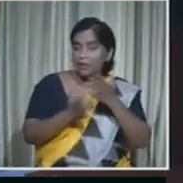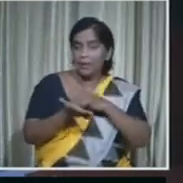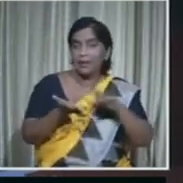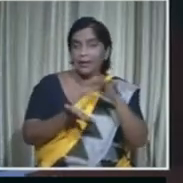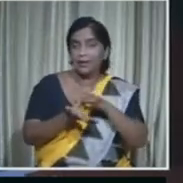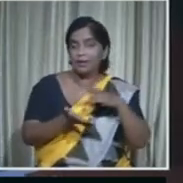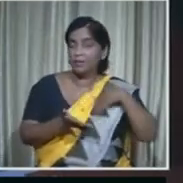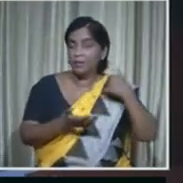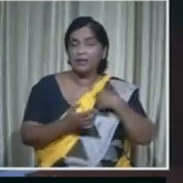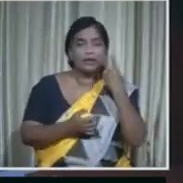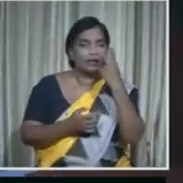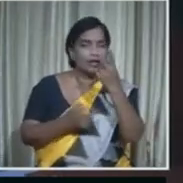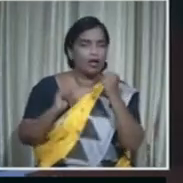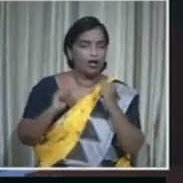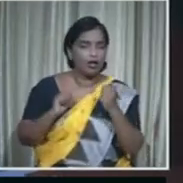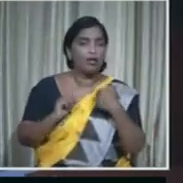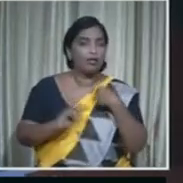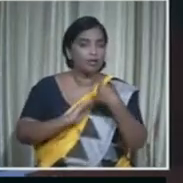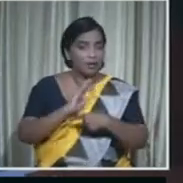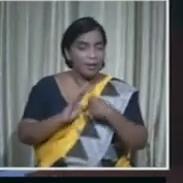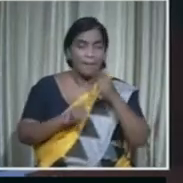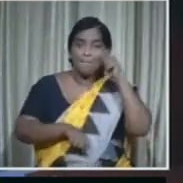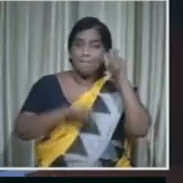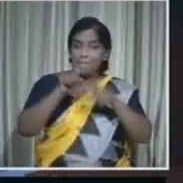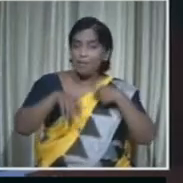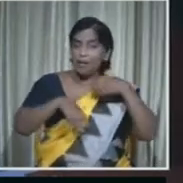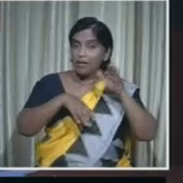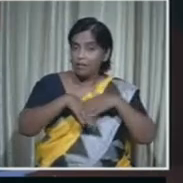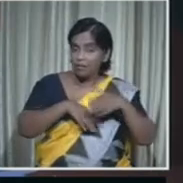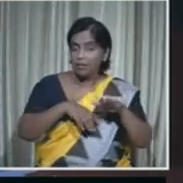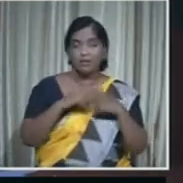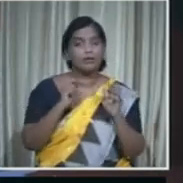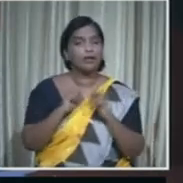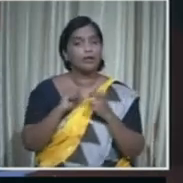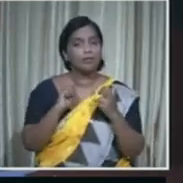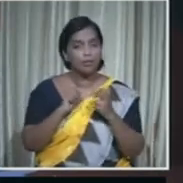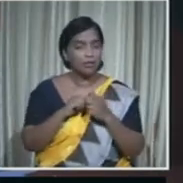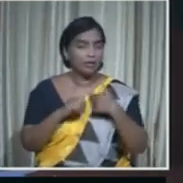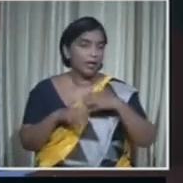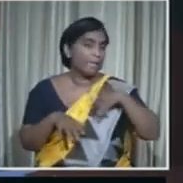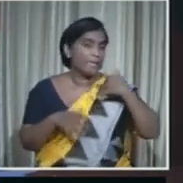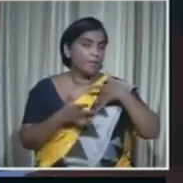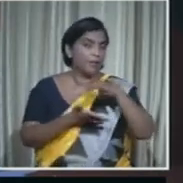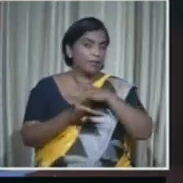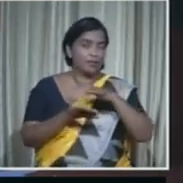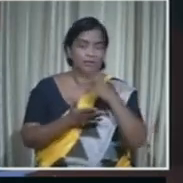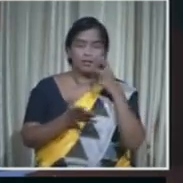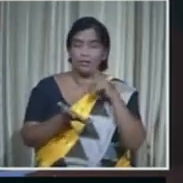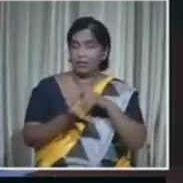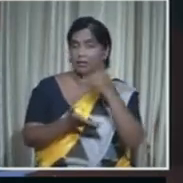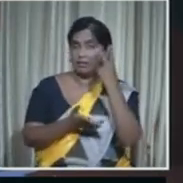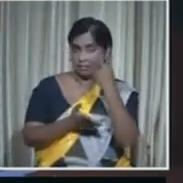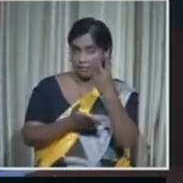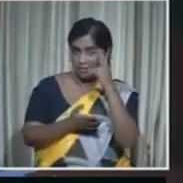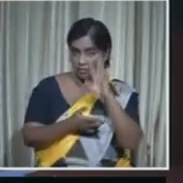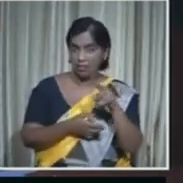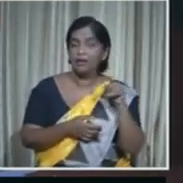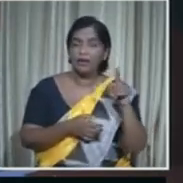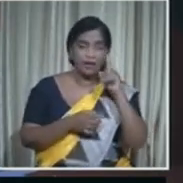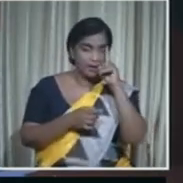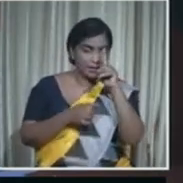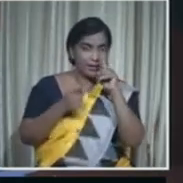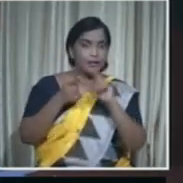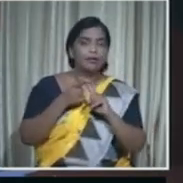මොකක්ද? අපේ රටේ ජනතාව මුහුණ දී තිබෙන මේ අරගලයේ කේන්ද්‍රීය සාධක දෙකක් තිබෙනවා දැන්. එකක්